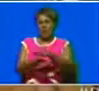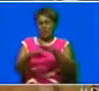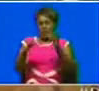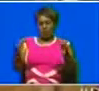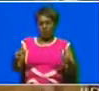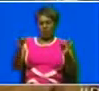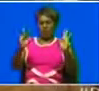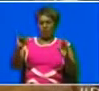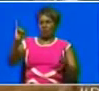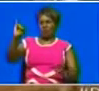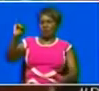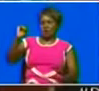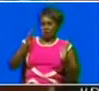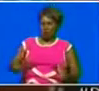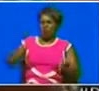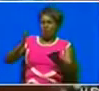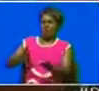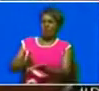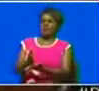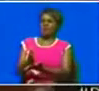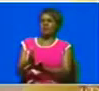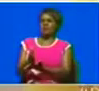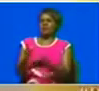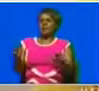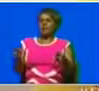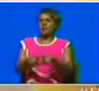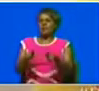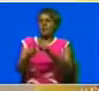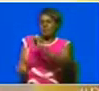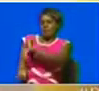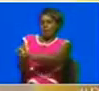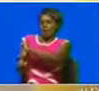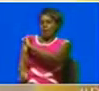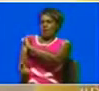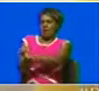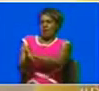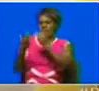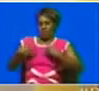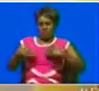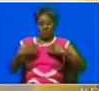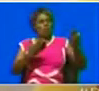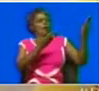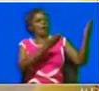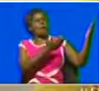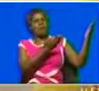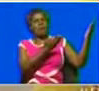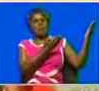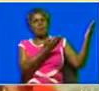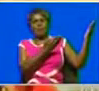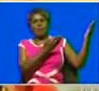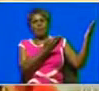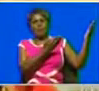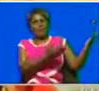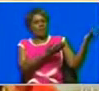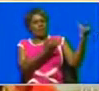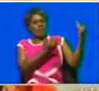tume ya kitaifa kutetea haki za binadamu Davis Malombe naye pia akatoa ushauri kwa watu hawa wa jamii ya Wamakonde. I